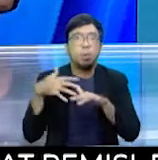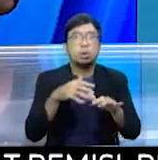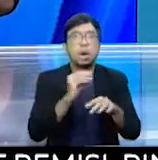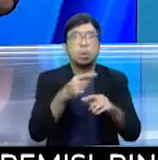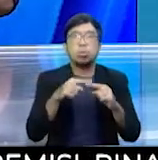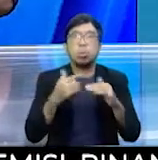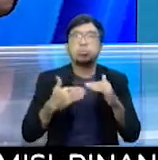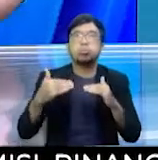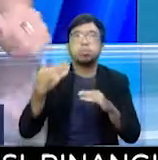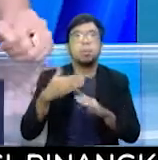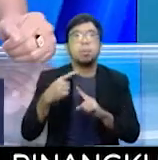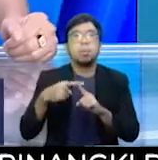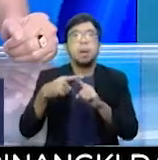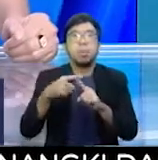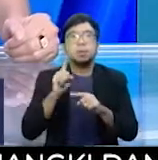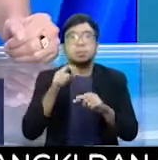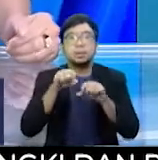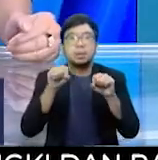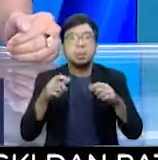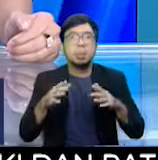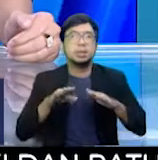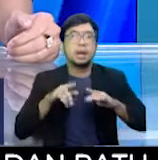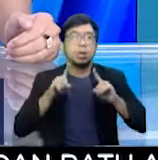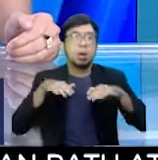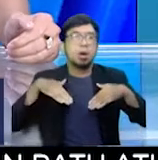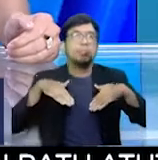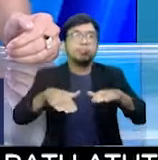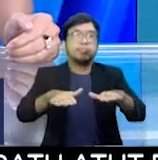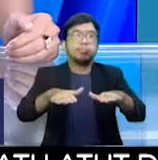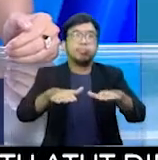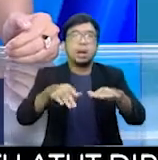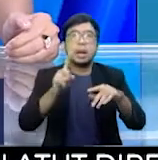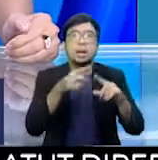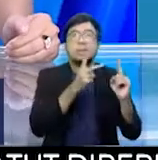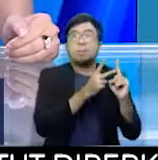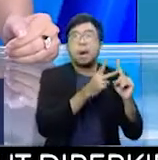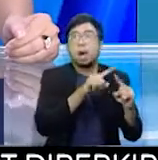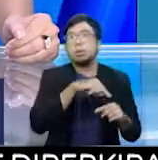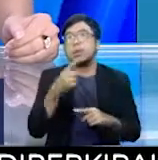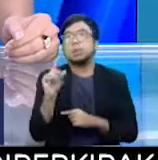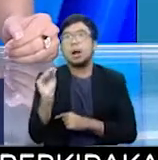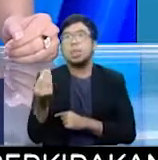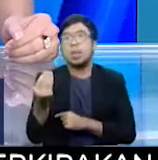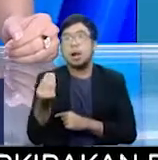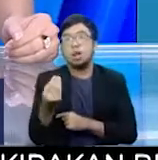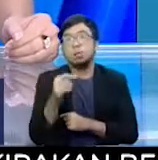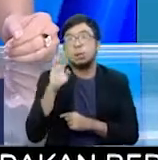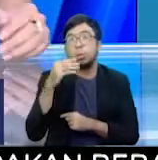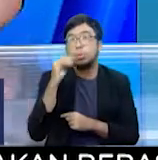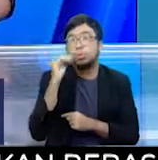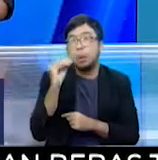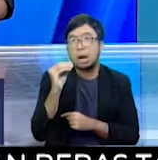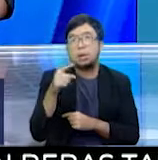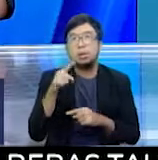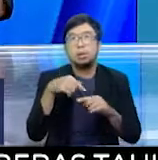Jakarta terus meningkat. Sistem satu arah masih diberlakukan dari Semarang menuju Jakarta. Bahkan Sabtu pagi akses masuk dari Halim menuju Cikampek